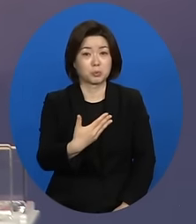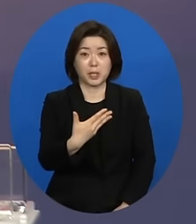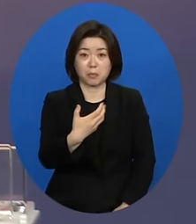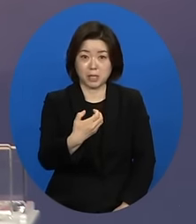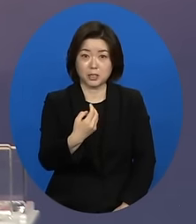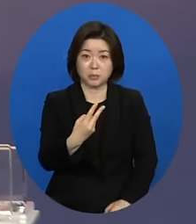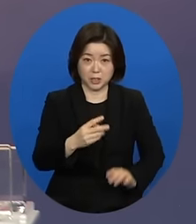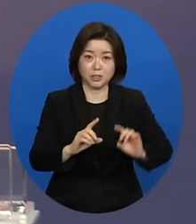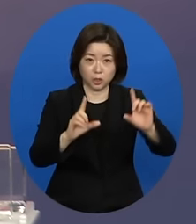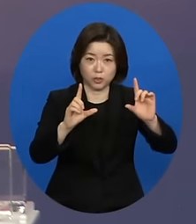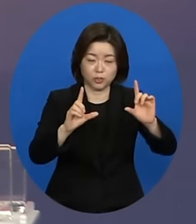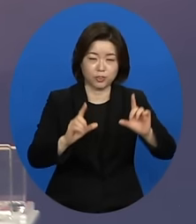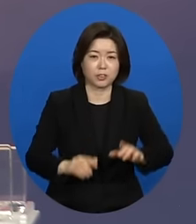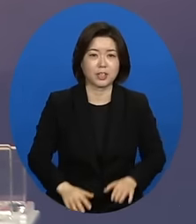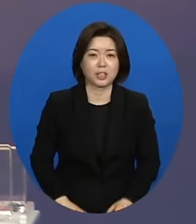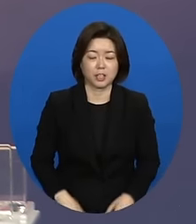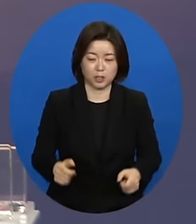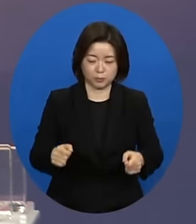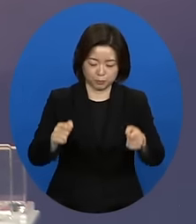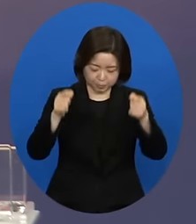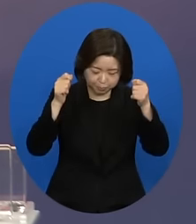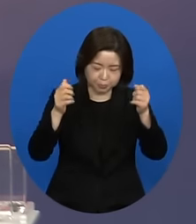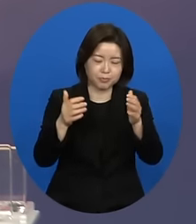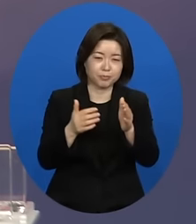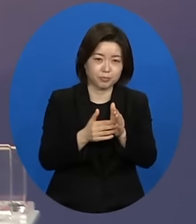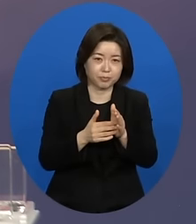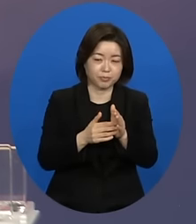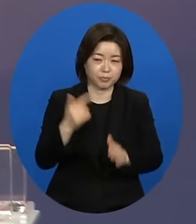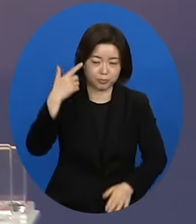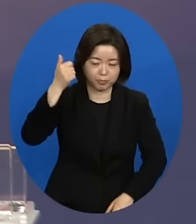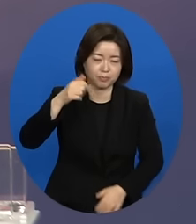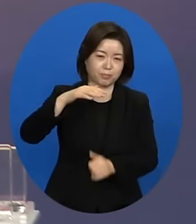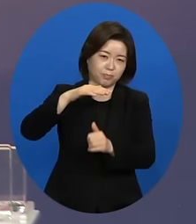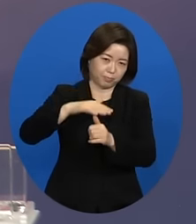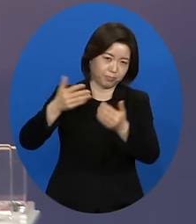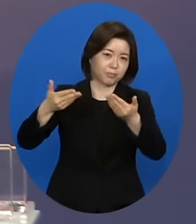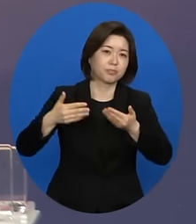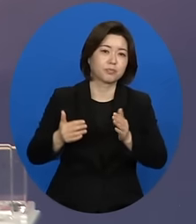1982년에 졸업을 하고 목사 안수를 받았습니다.